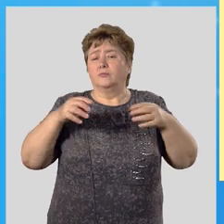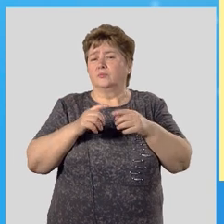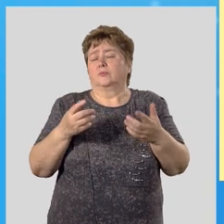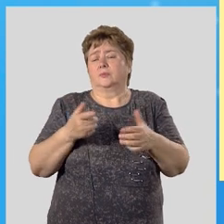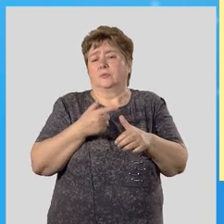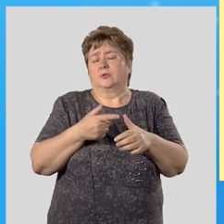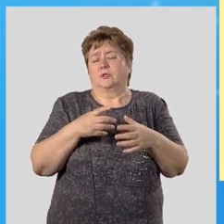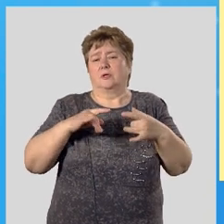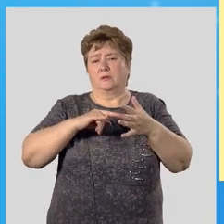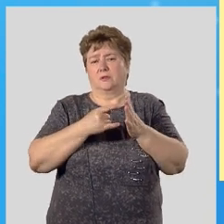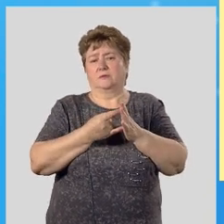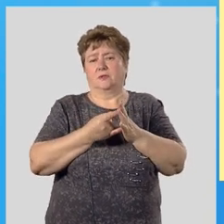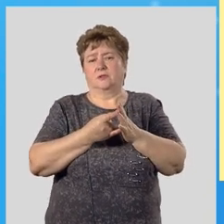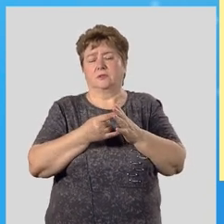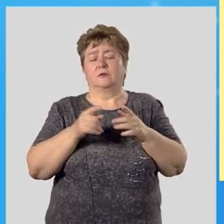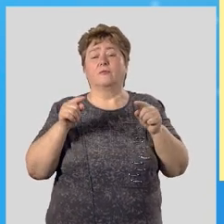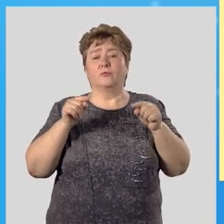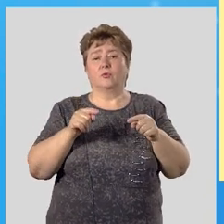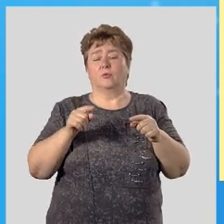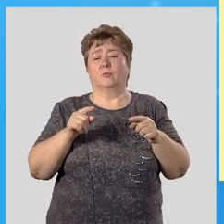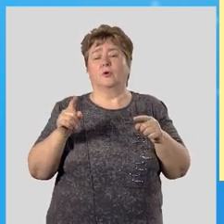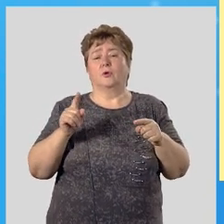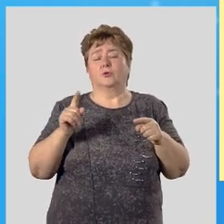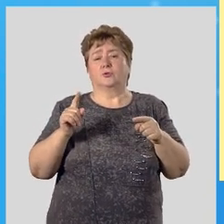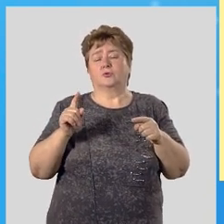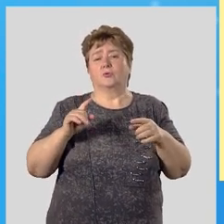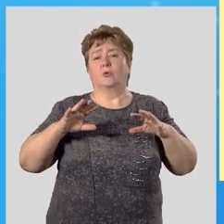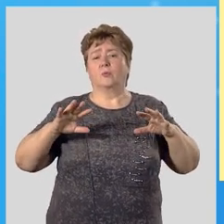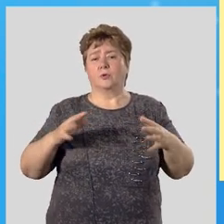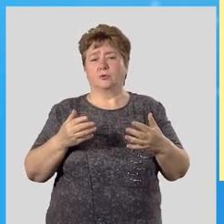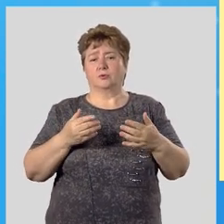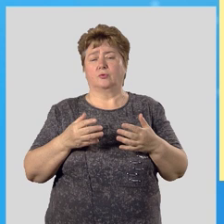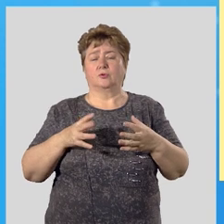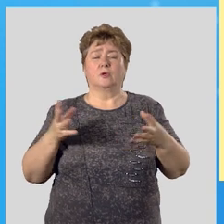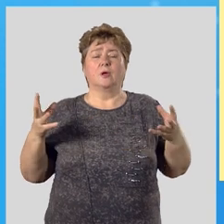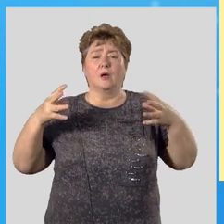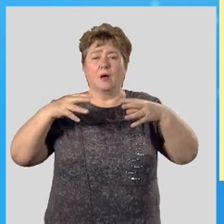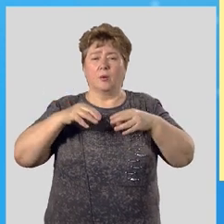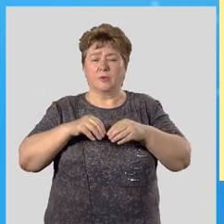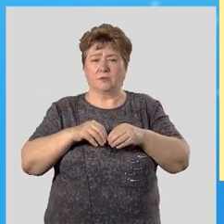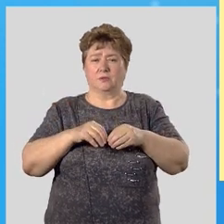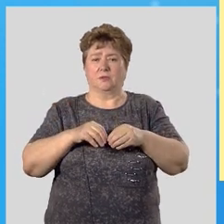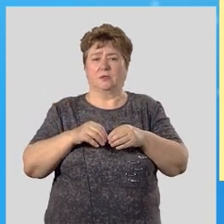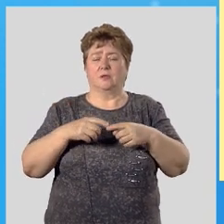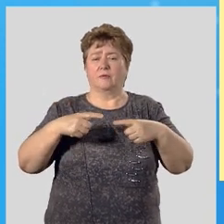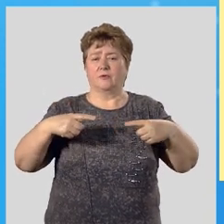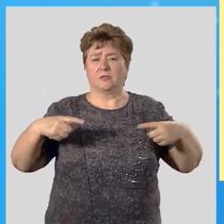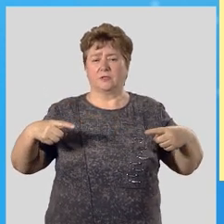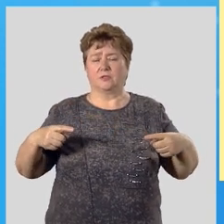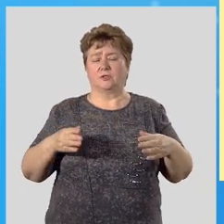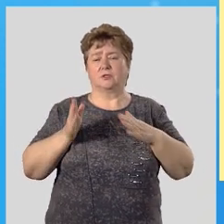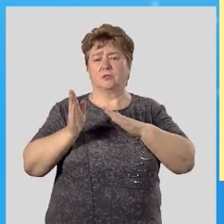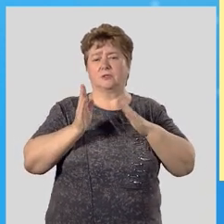значение классификации? В том, что происходит объединение в